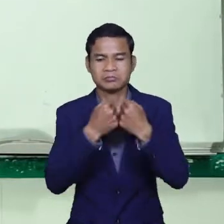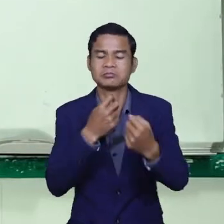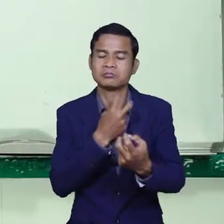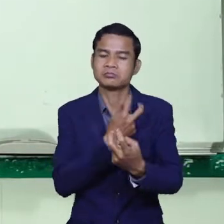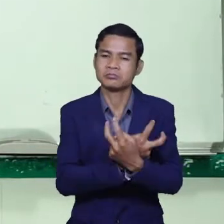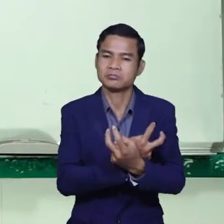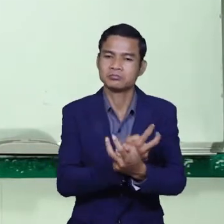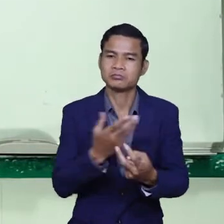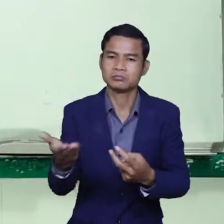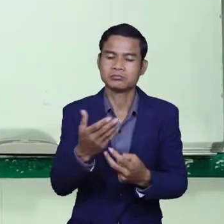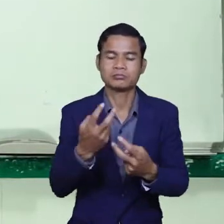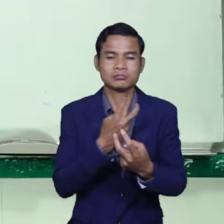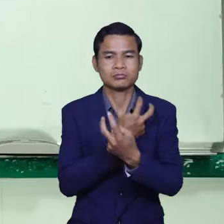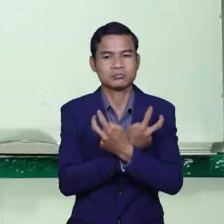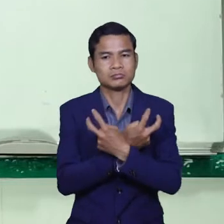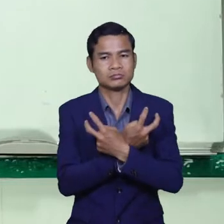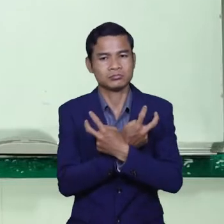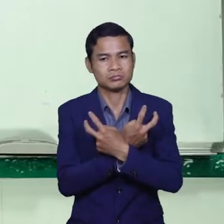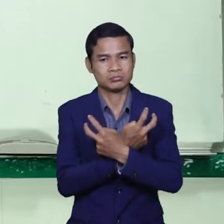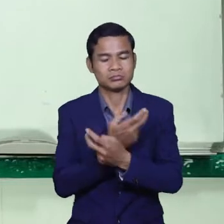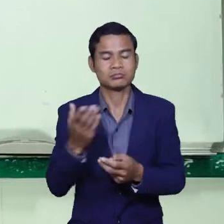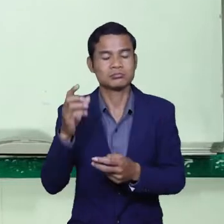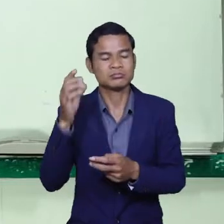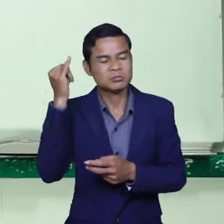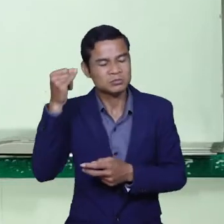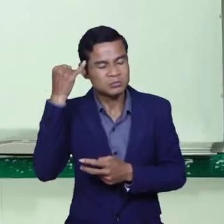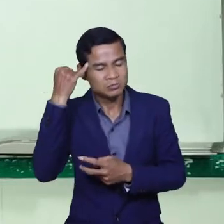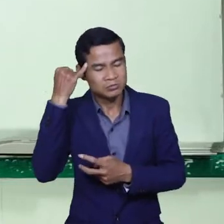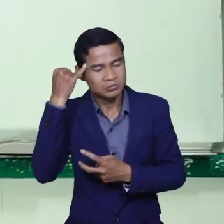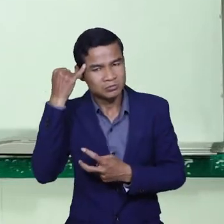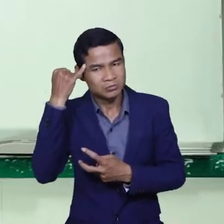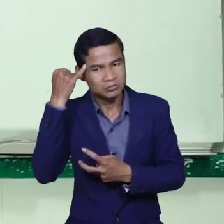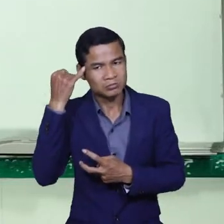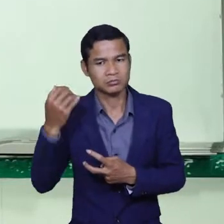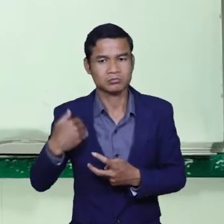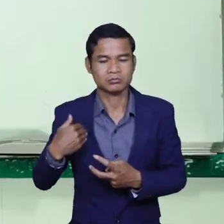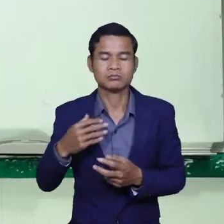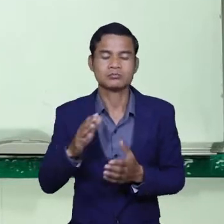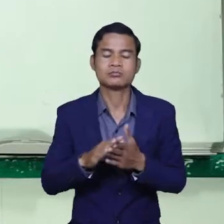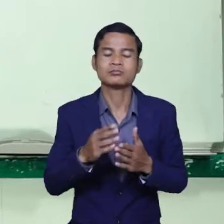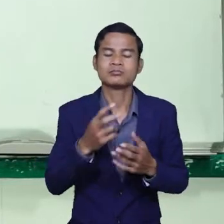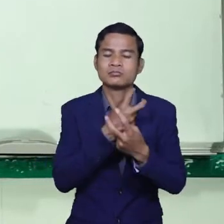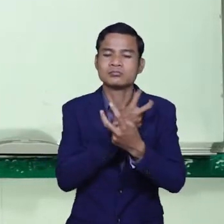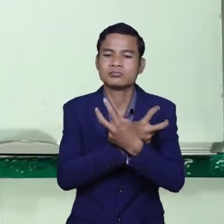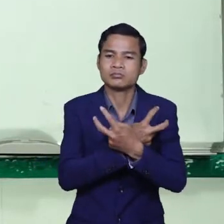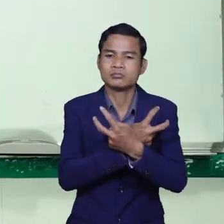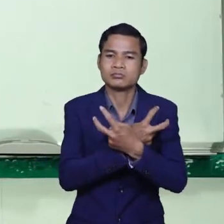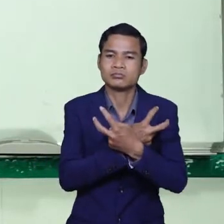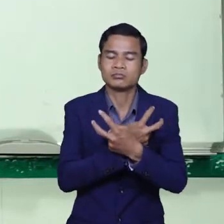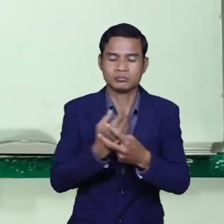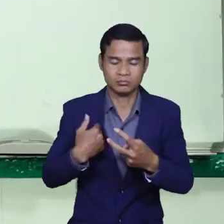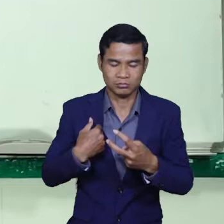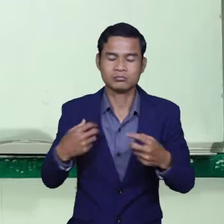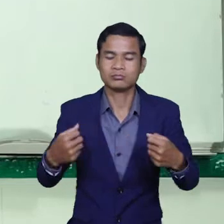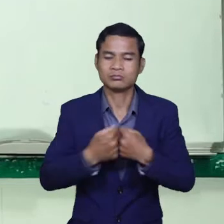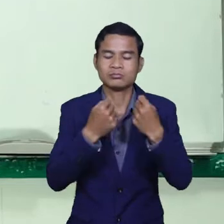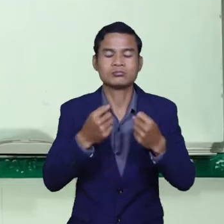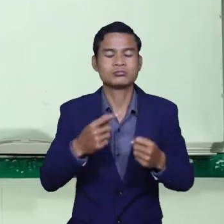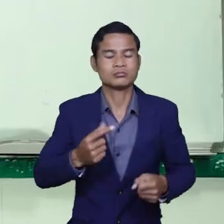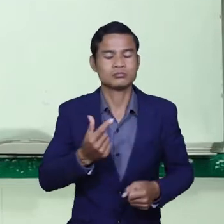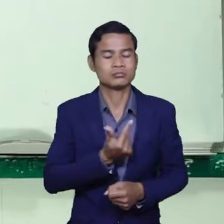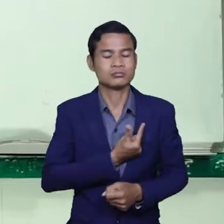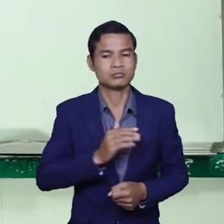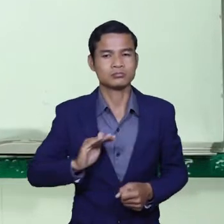កូនកូនទាំងអស់គ្នាចាឆ្ងល់ទេថាតើចាឆ្អឹងមានគ្រោះថ្នាក់ចាដោយសារអ្វីចាហើយចាគ្រោះ